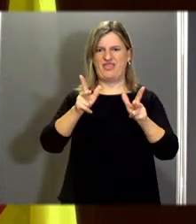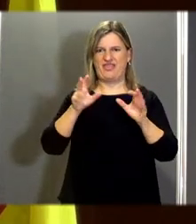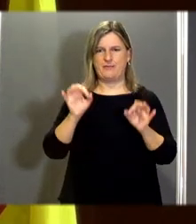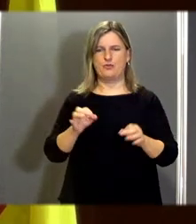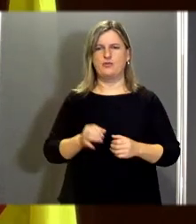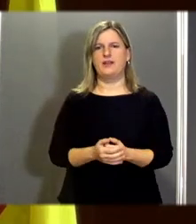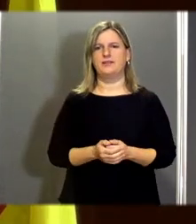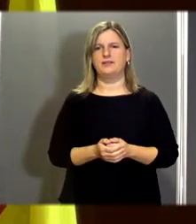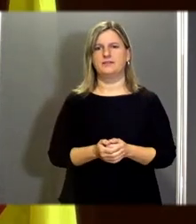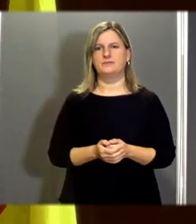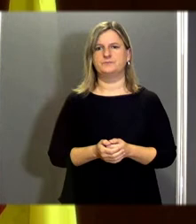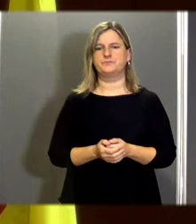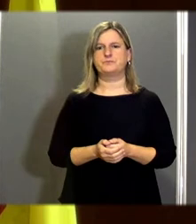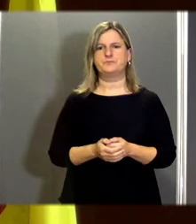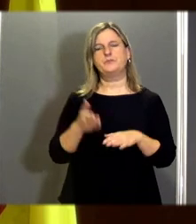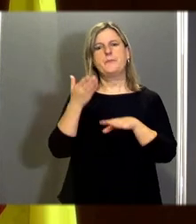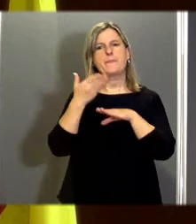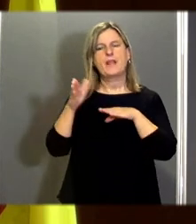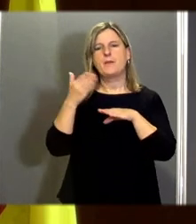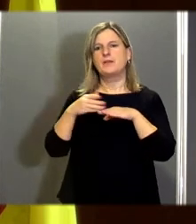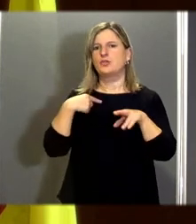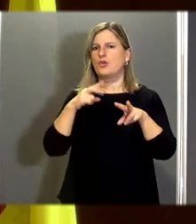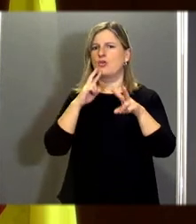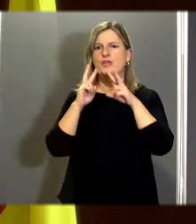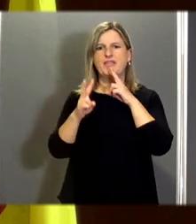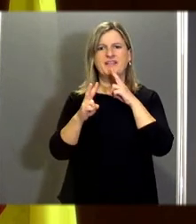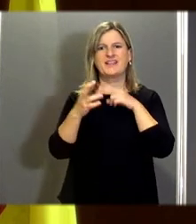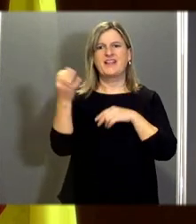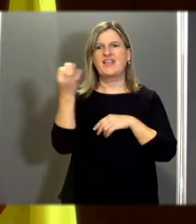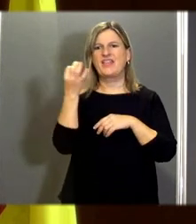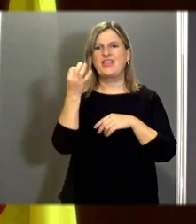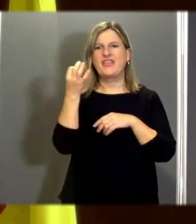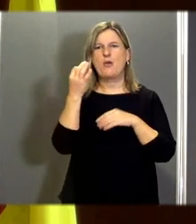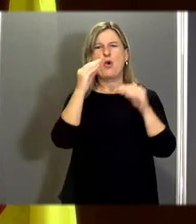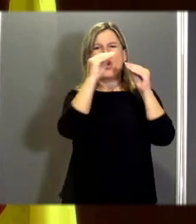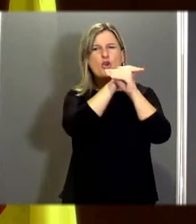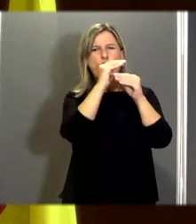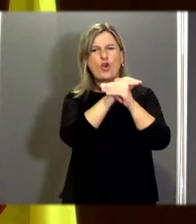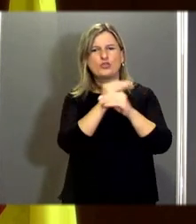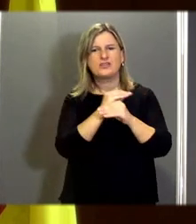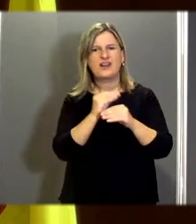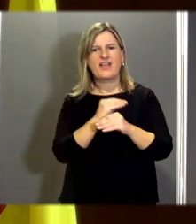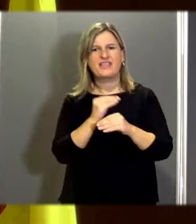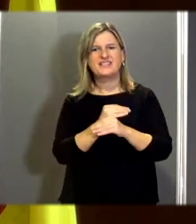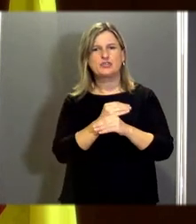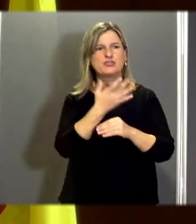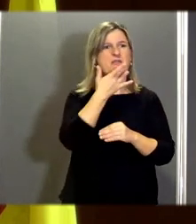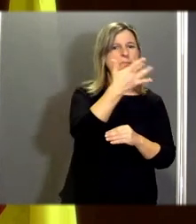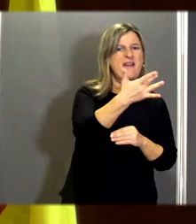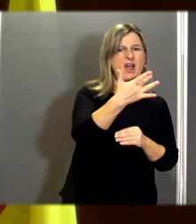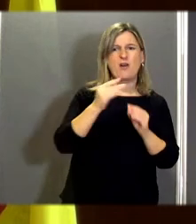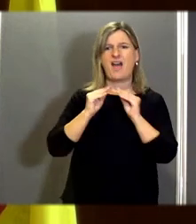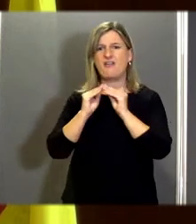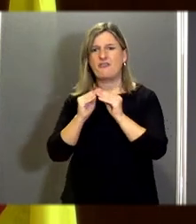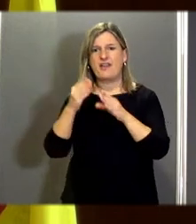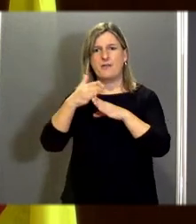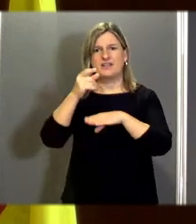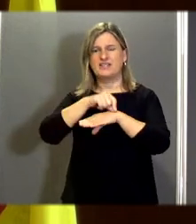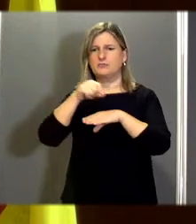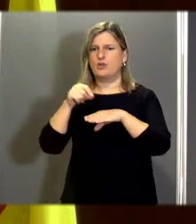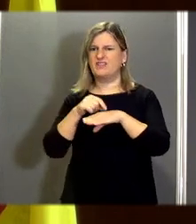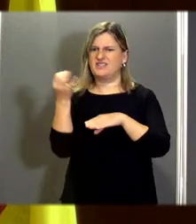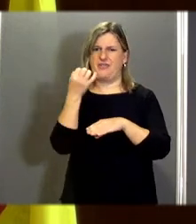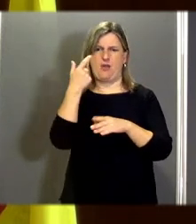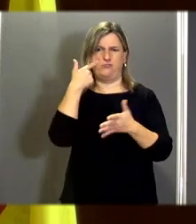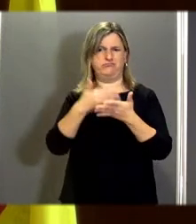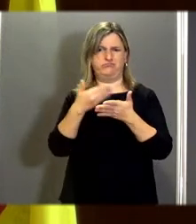altra banda, veiem irrenunciable desemmascarar les contradiccions entre les paraules i els fets dels partits polítics